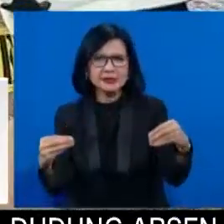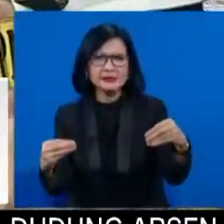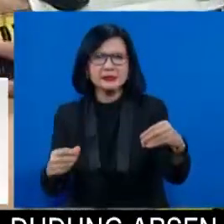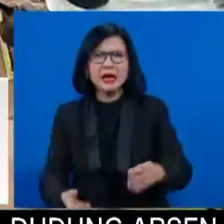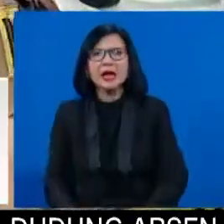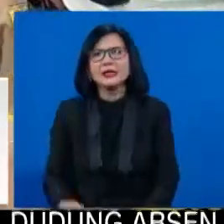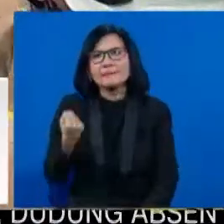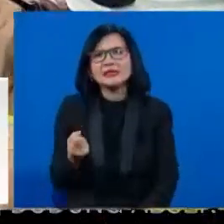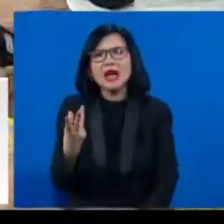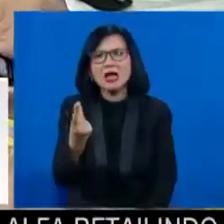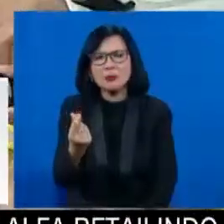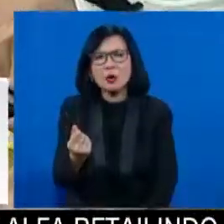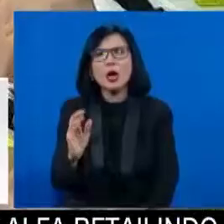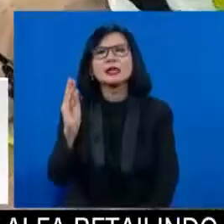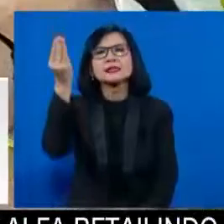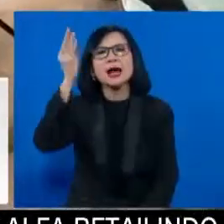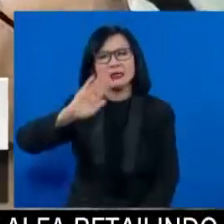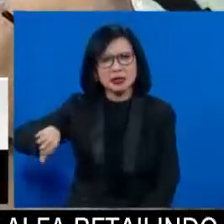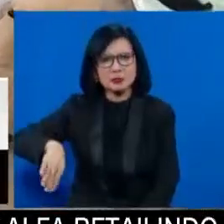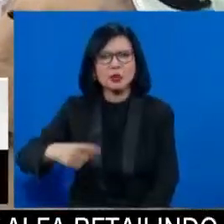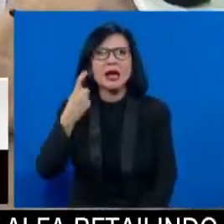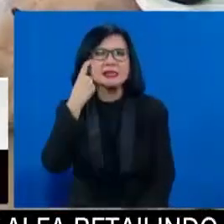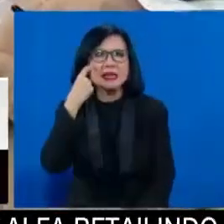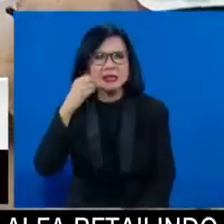Rebo, Jakarta Timur, Selasa siang.